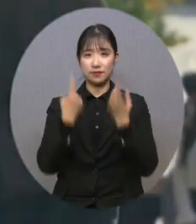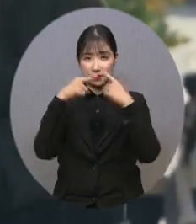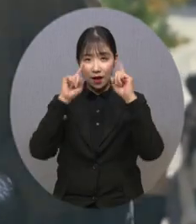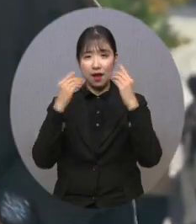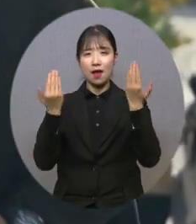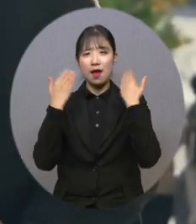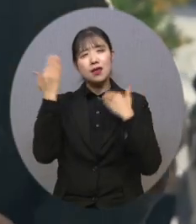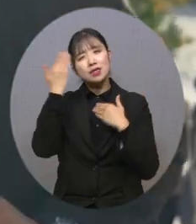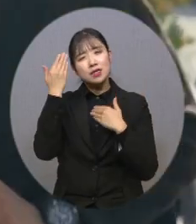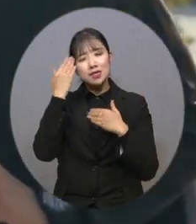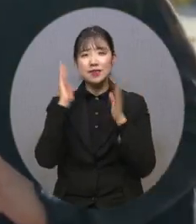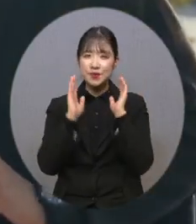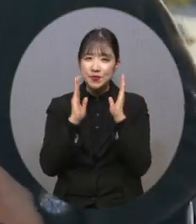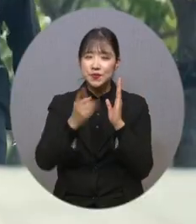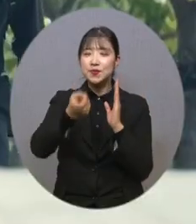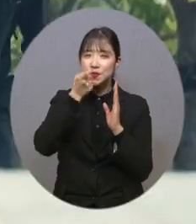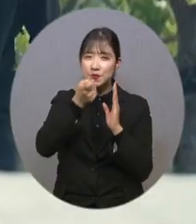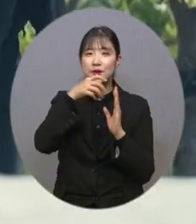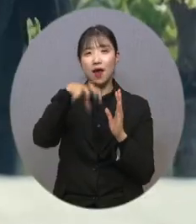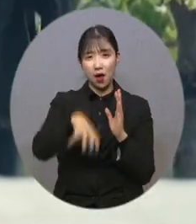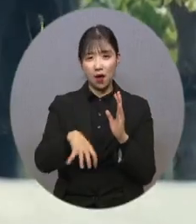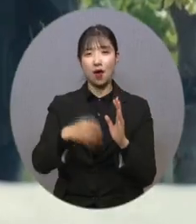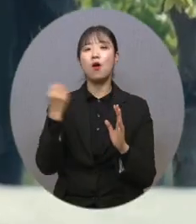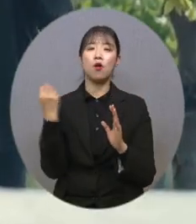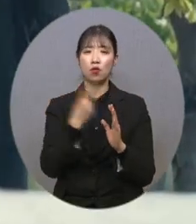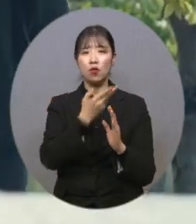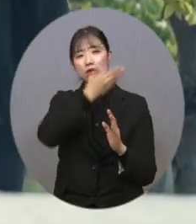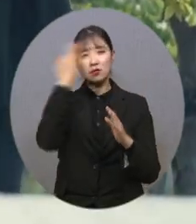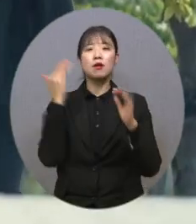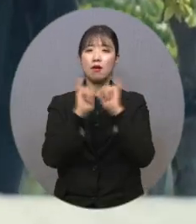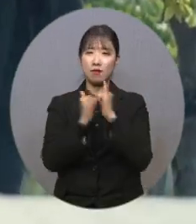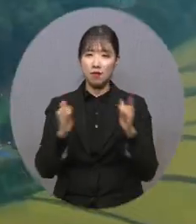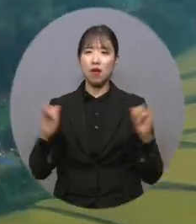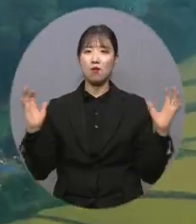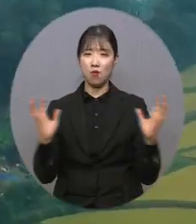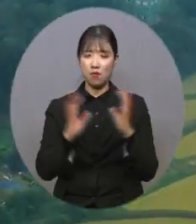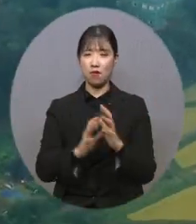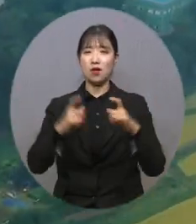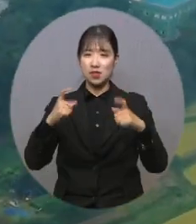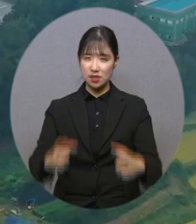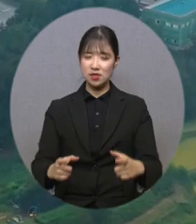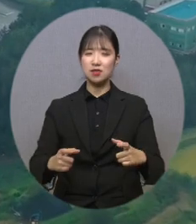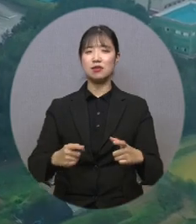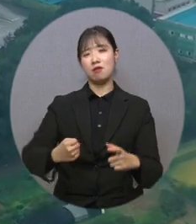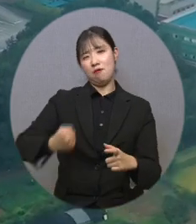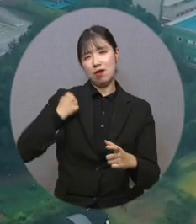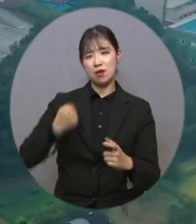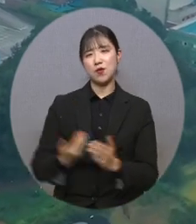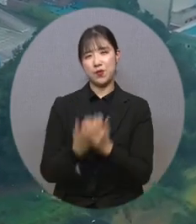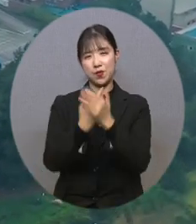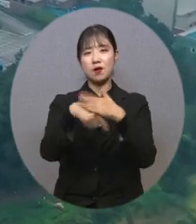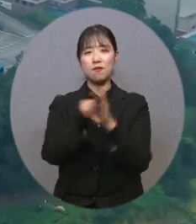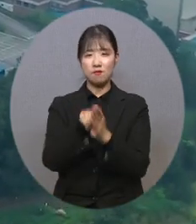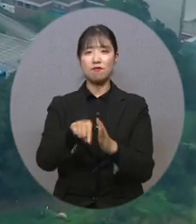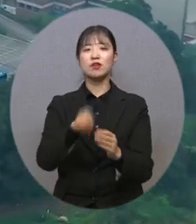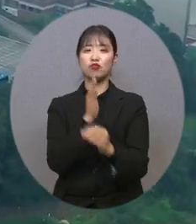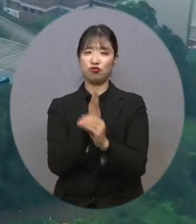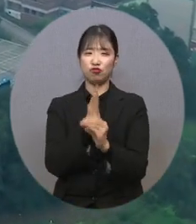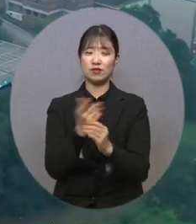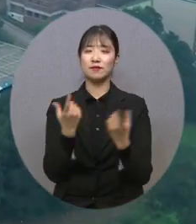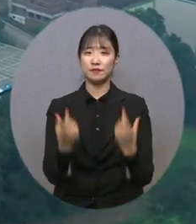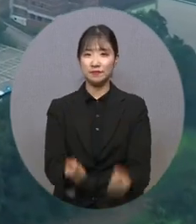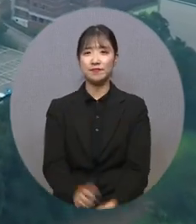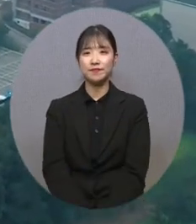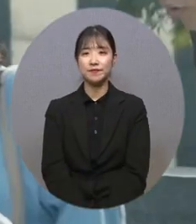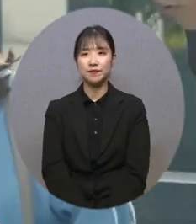대학은 지식을 수양하는 학문의 장이자 청년들이 모여 지역의 경쟁력을 높이는 지역 공동체의